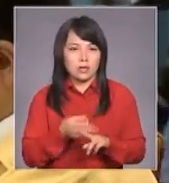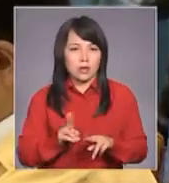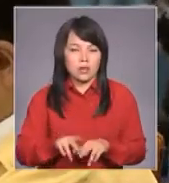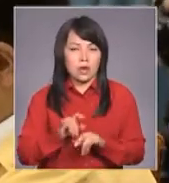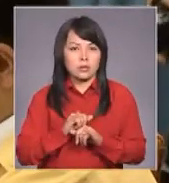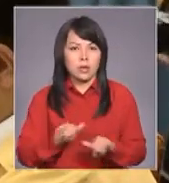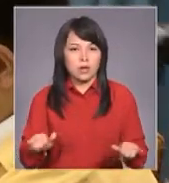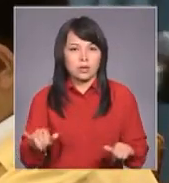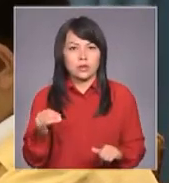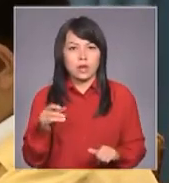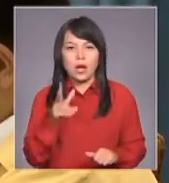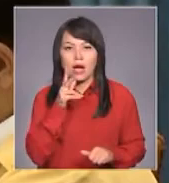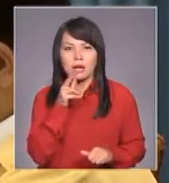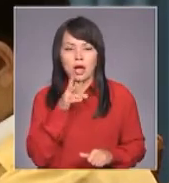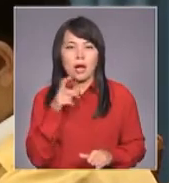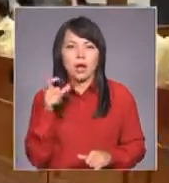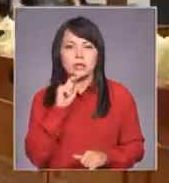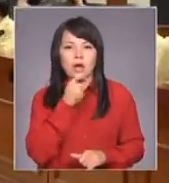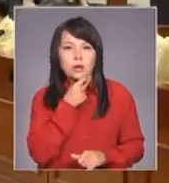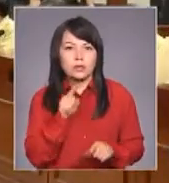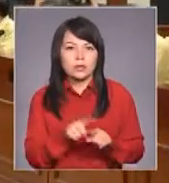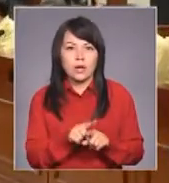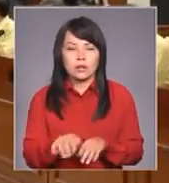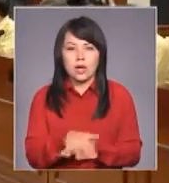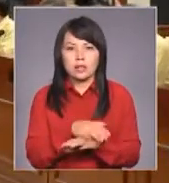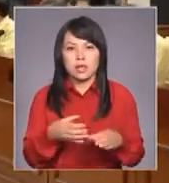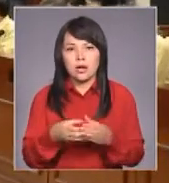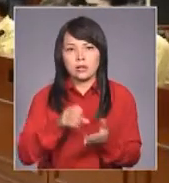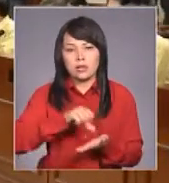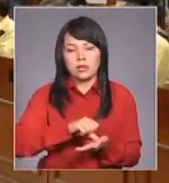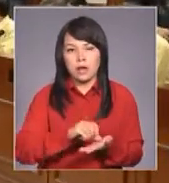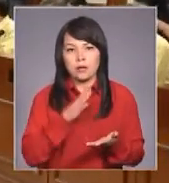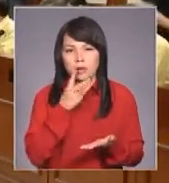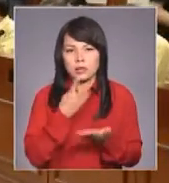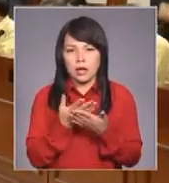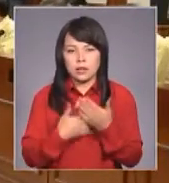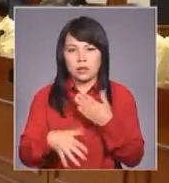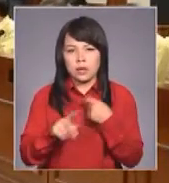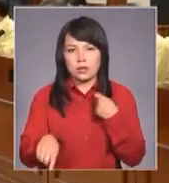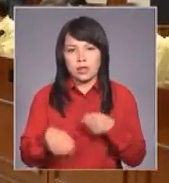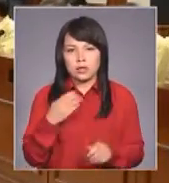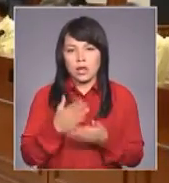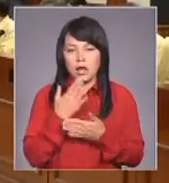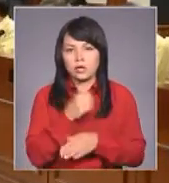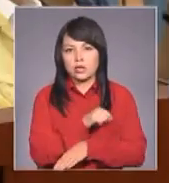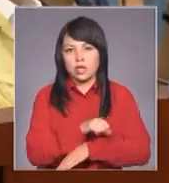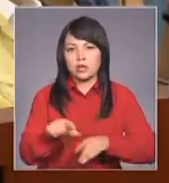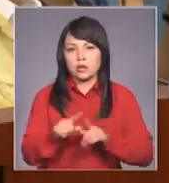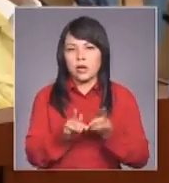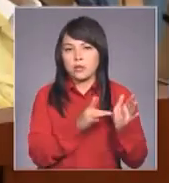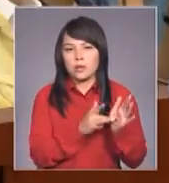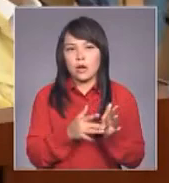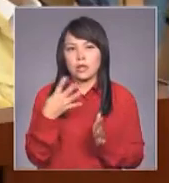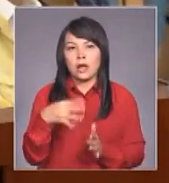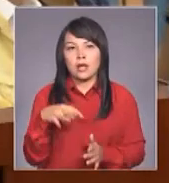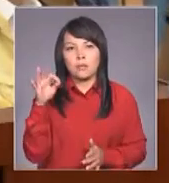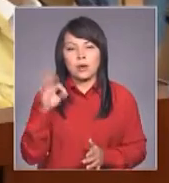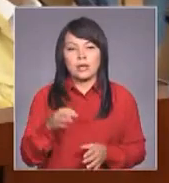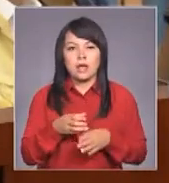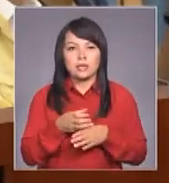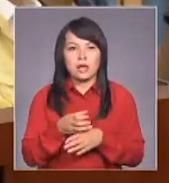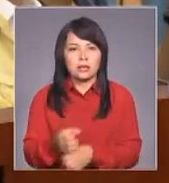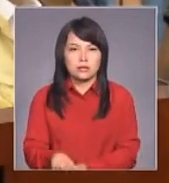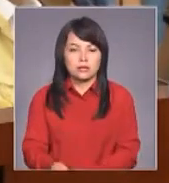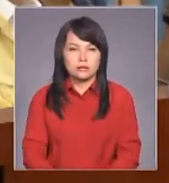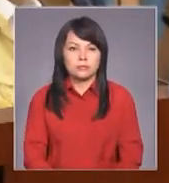індет Оңтүстік Кореяны экономикалық тұрғыдан да көп шығынға батырды. Шетелдік туристердің қатары да 40% азайған.